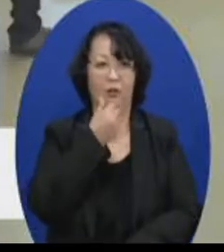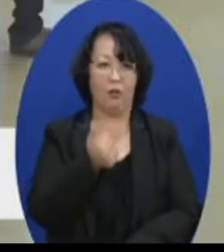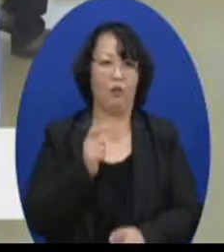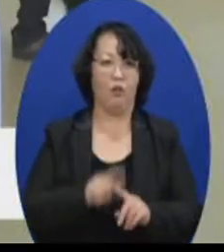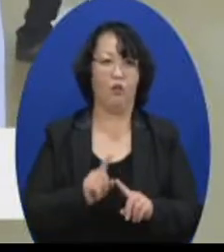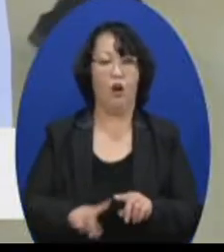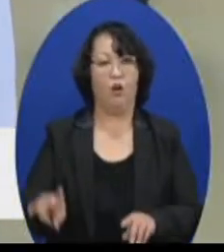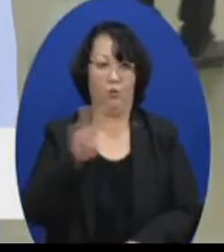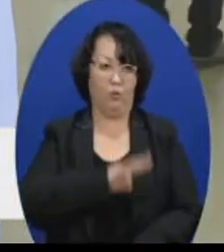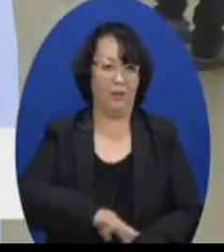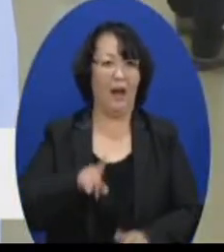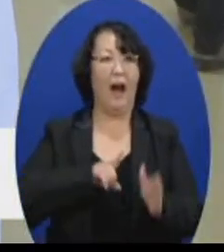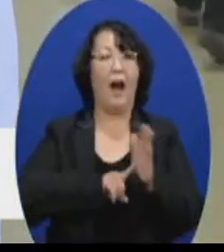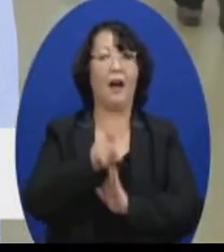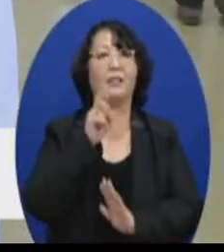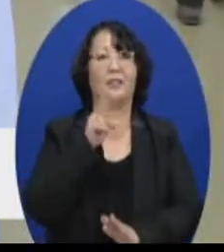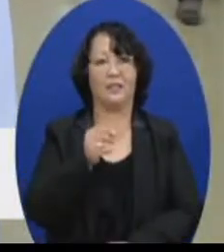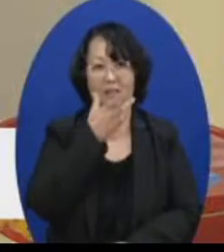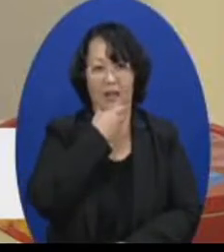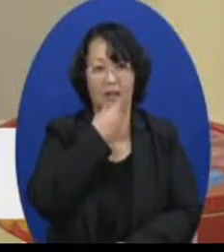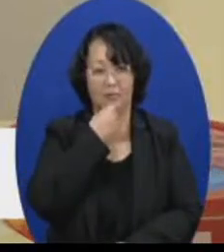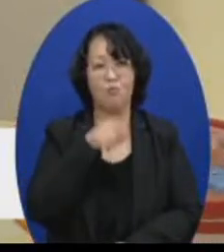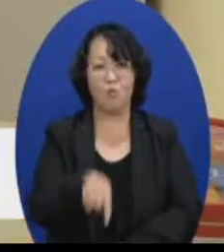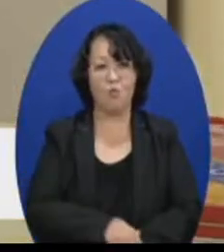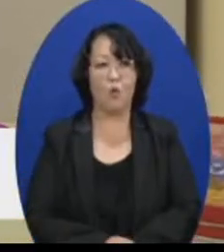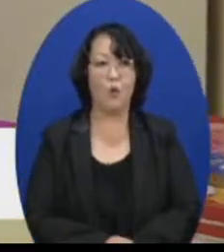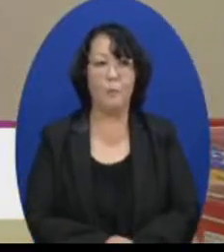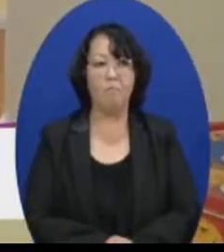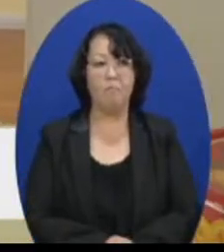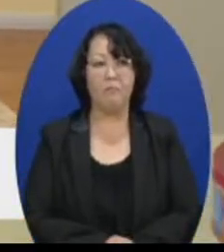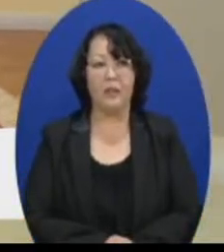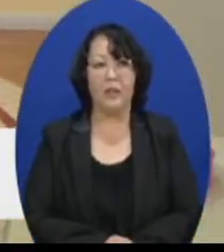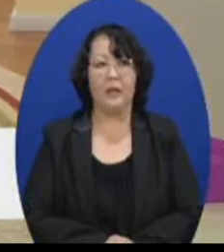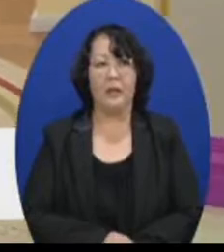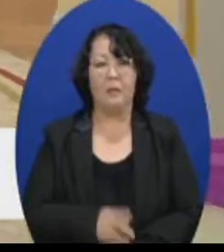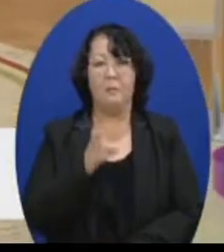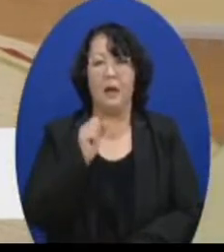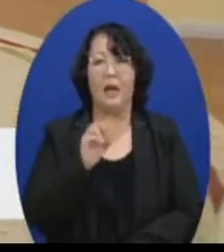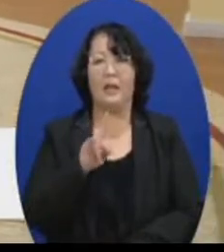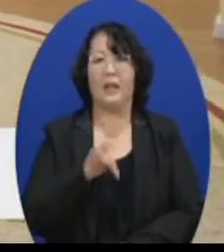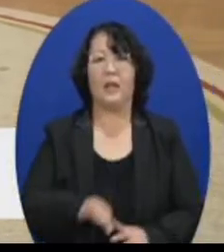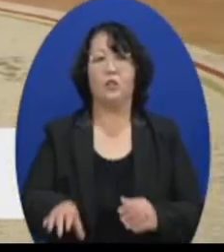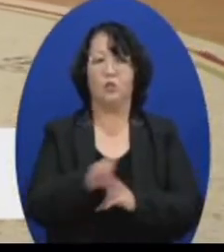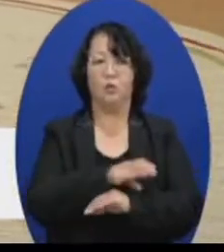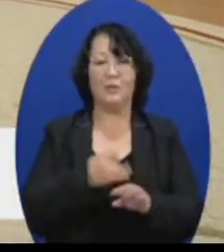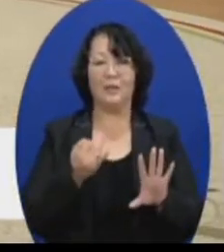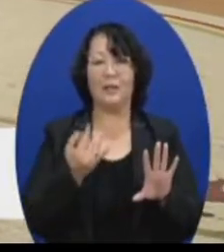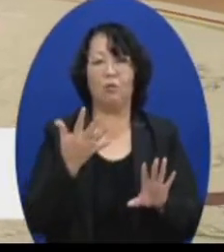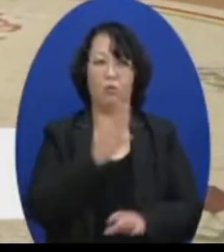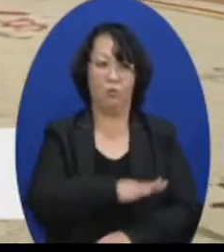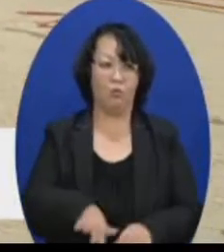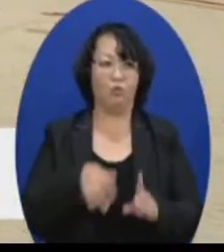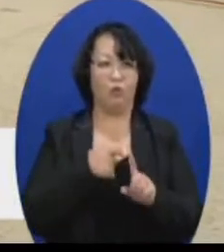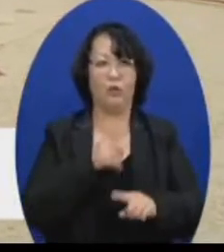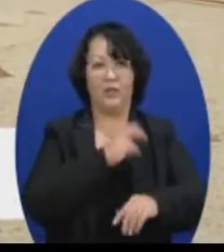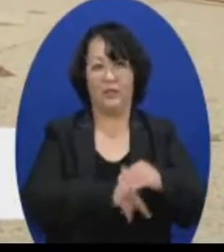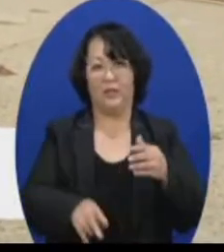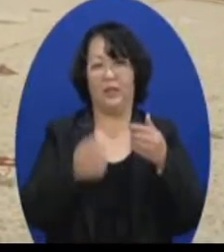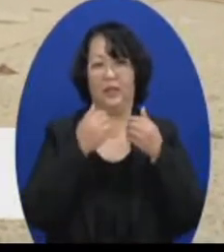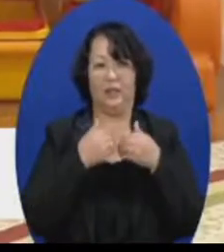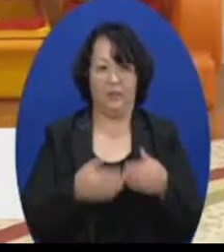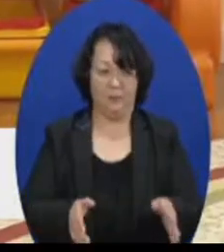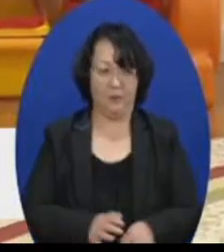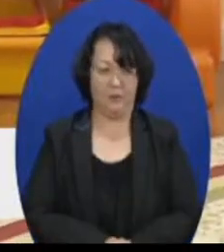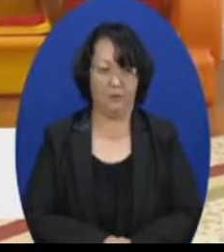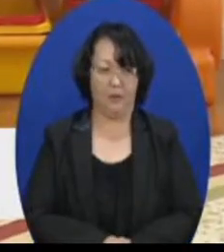нь бол хөдөө орон нутгаар баг анхдагч авах гэж би бодоод байгаа. Мөн Баян Адрах суманд 75 хүүхдийн багтаамжтай цэцэрлэгийн өргөтгөл ашиглалтанд